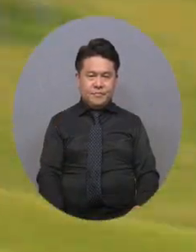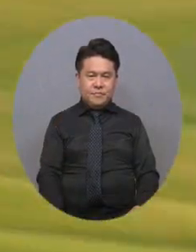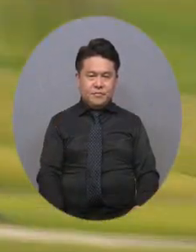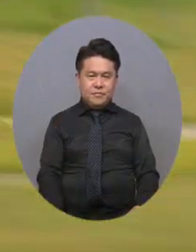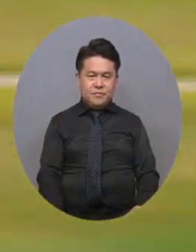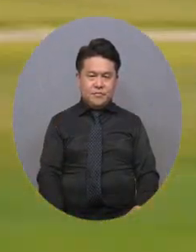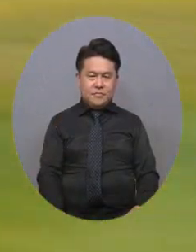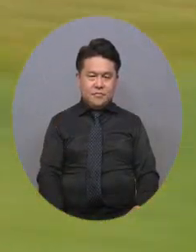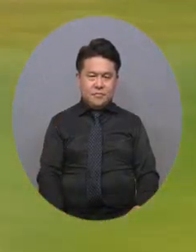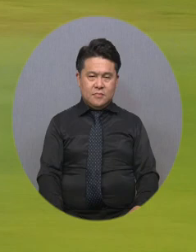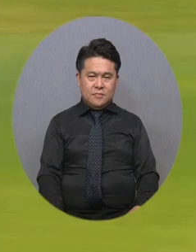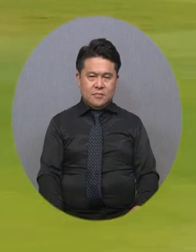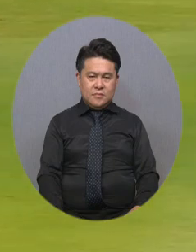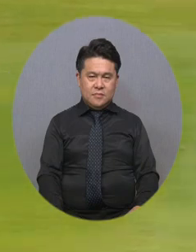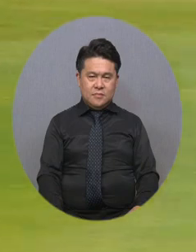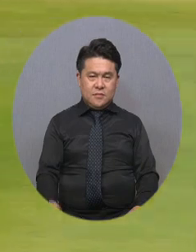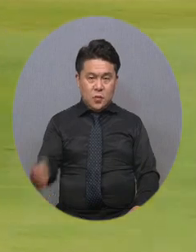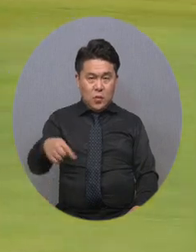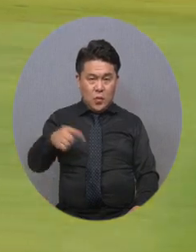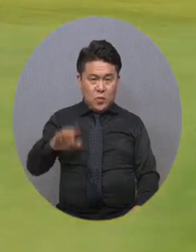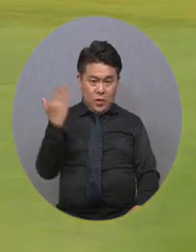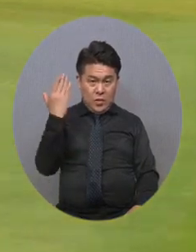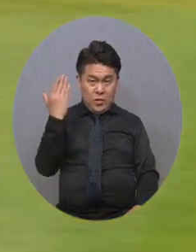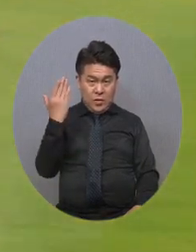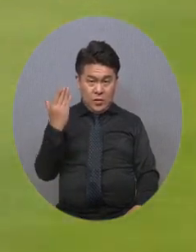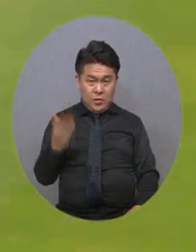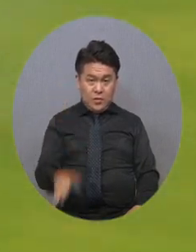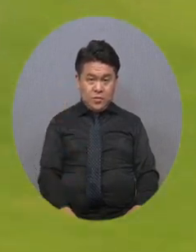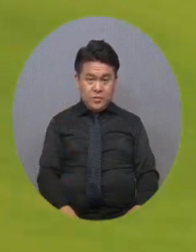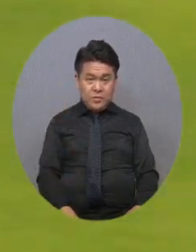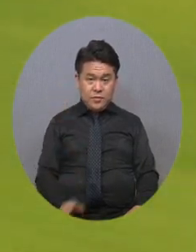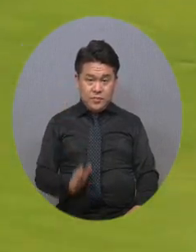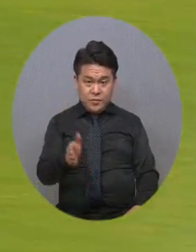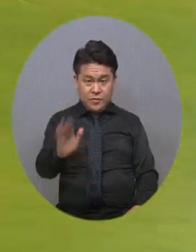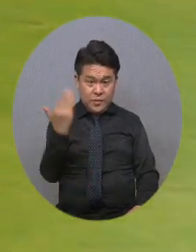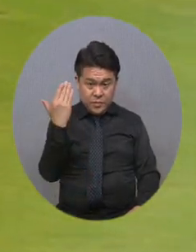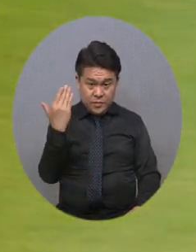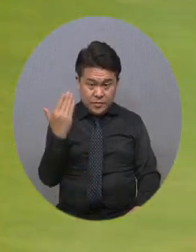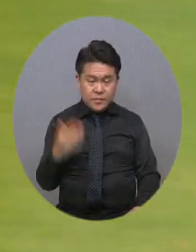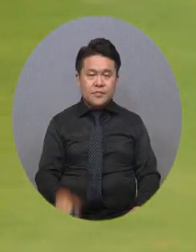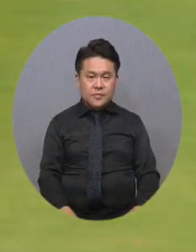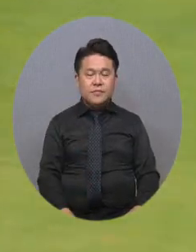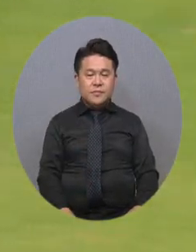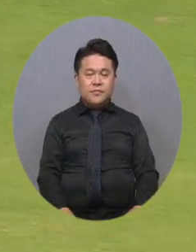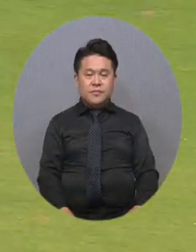굿샷. 감긴다, 형. 나가면 됐잖아, 나가면. 어.